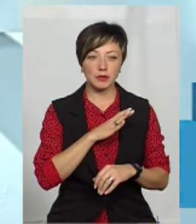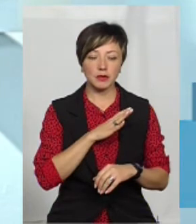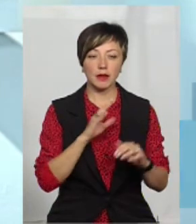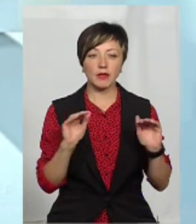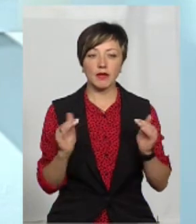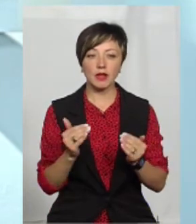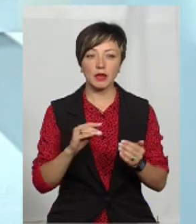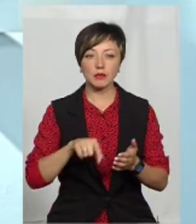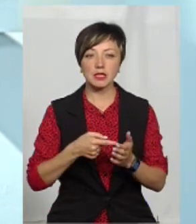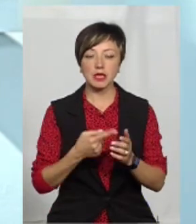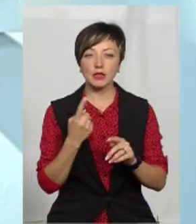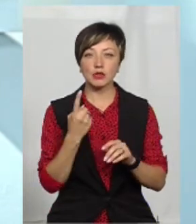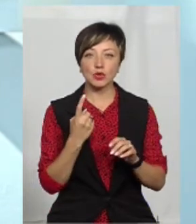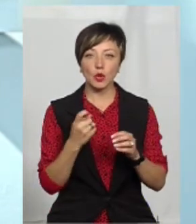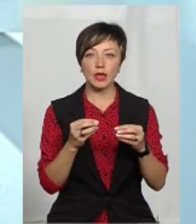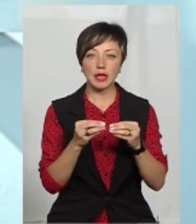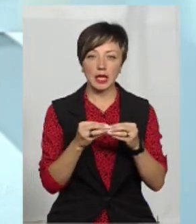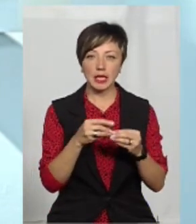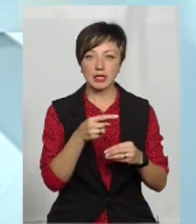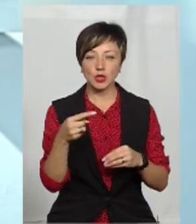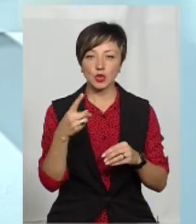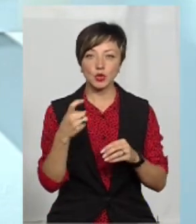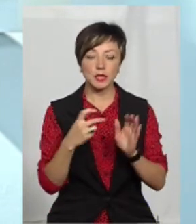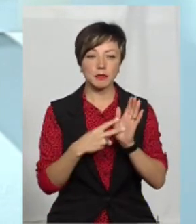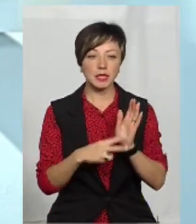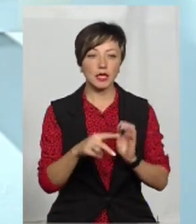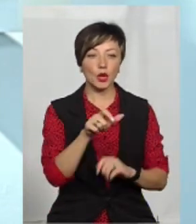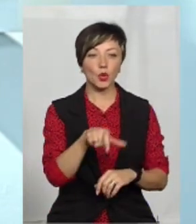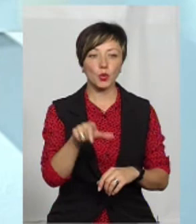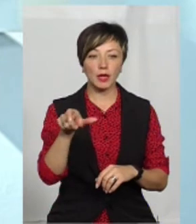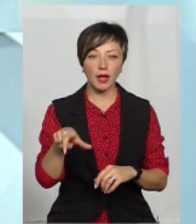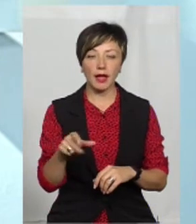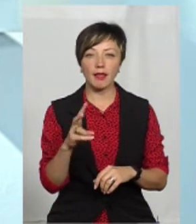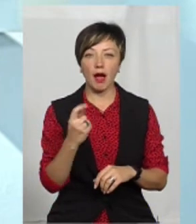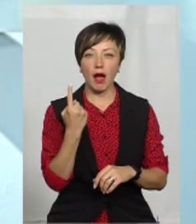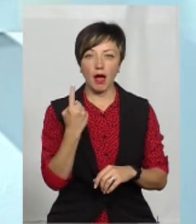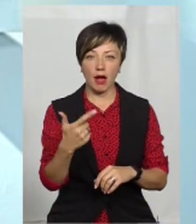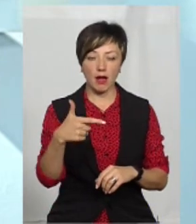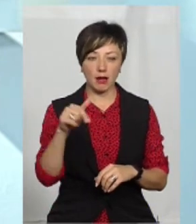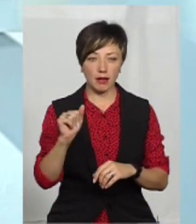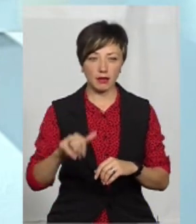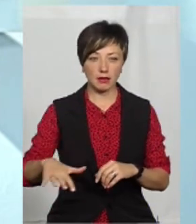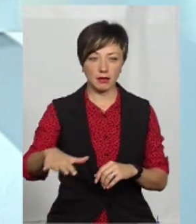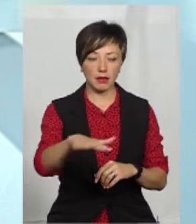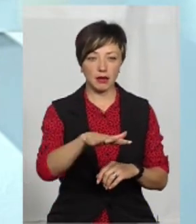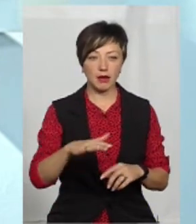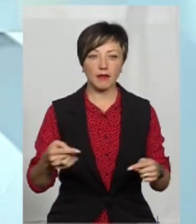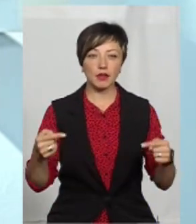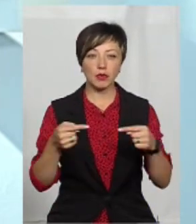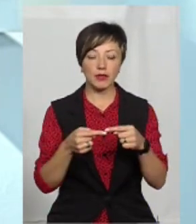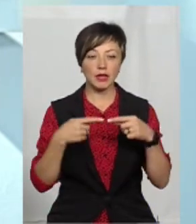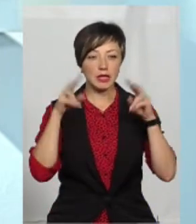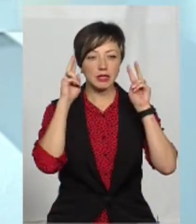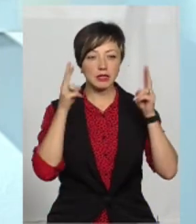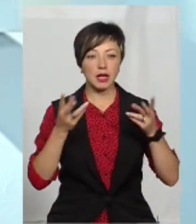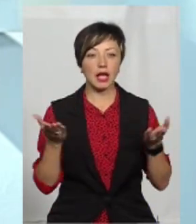в невеликих містах, це 110-170 людей на гектар. Відповідно, я